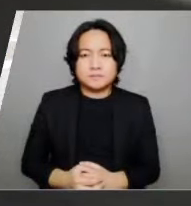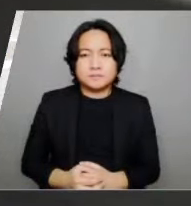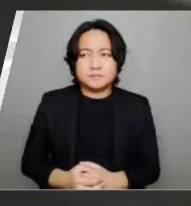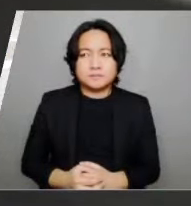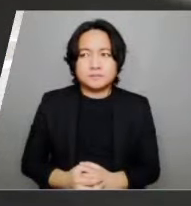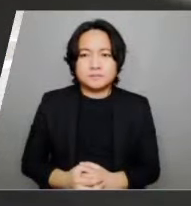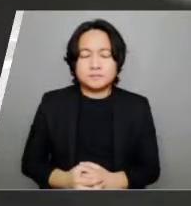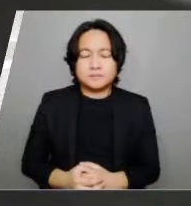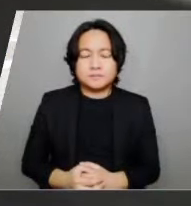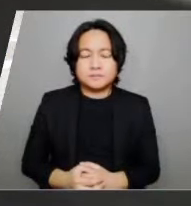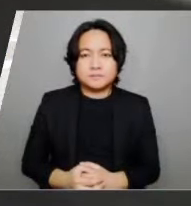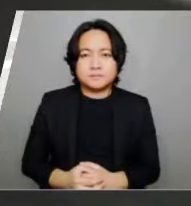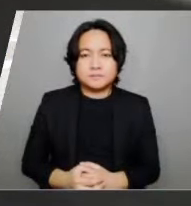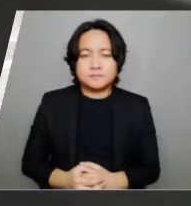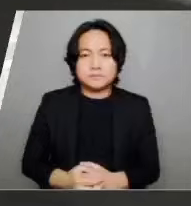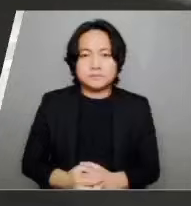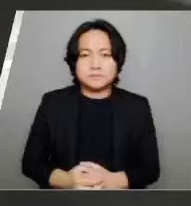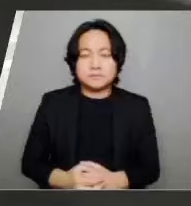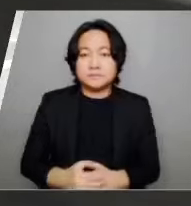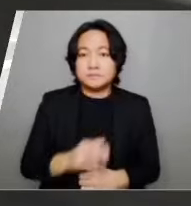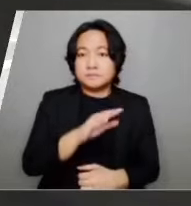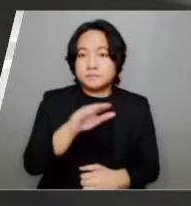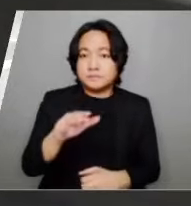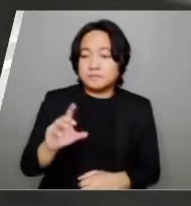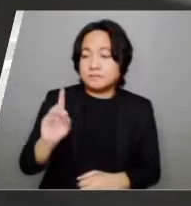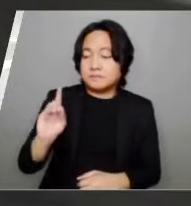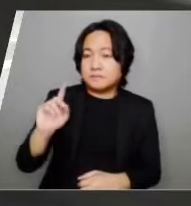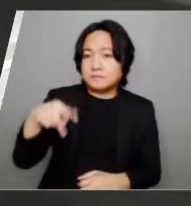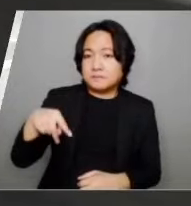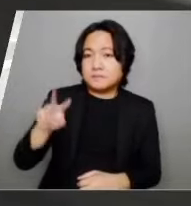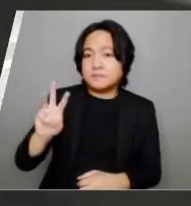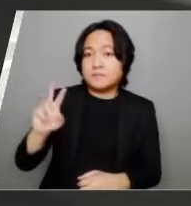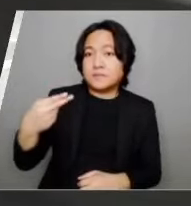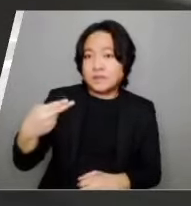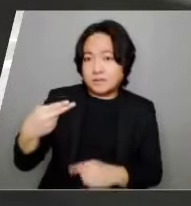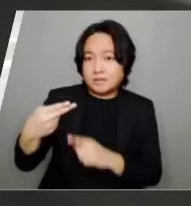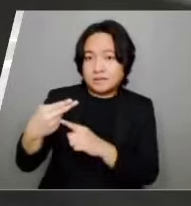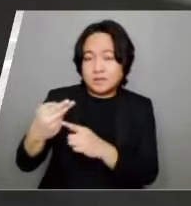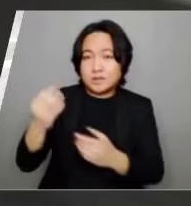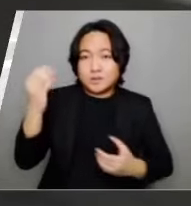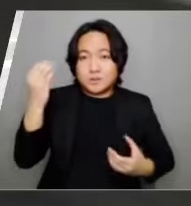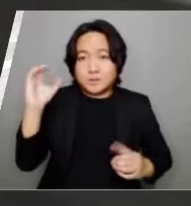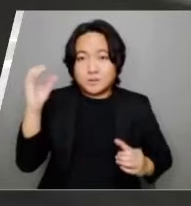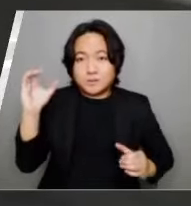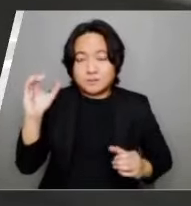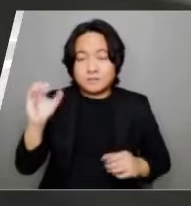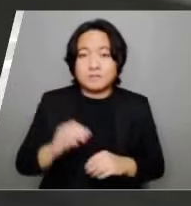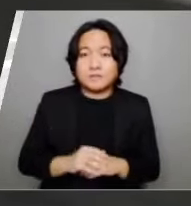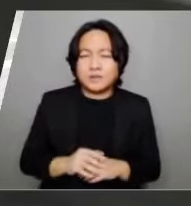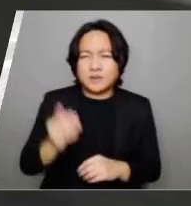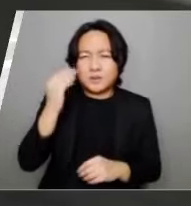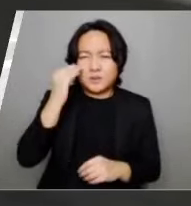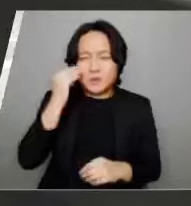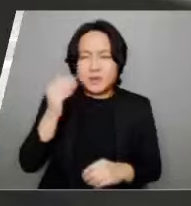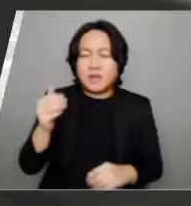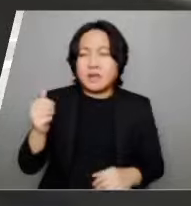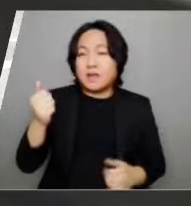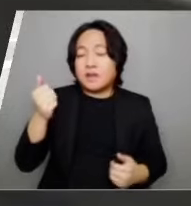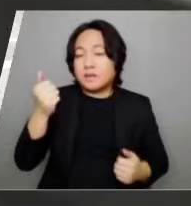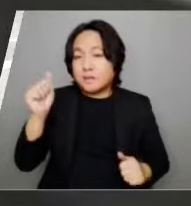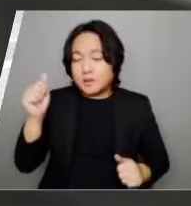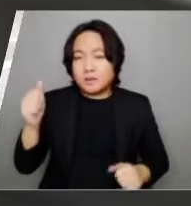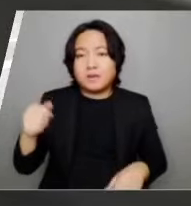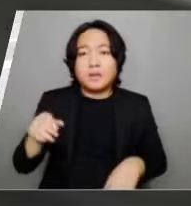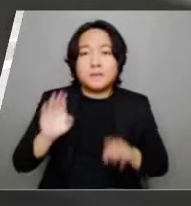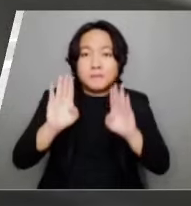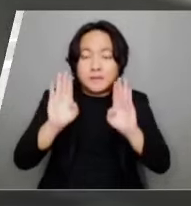Pia, ayon naman sa DPWH Cordillera, yung po mga kalsada sa Apayao, Benguet, Ifugao at Kalinga,